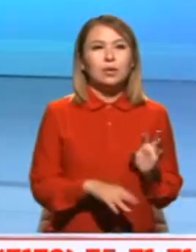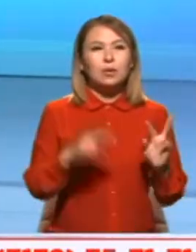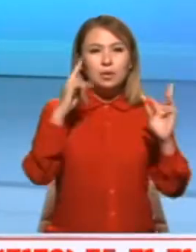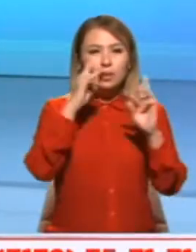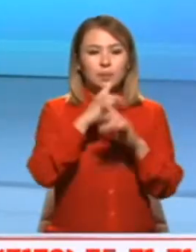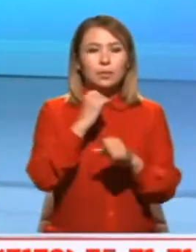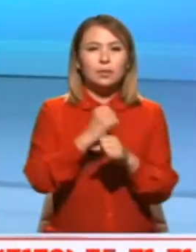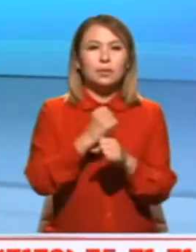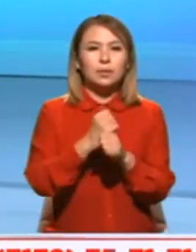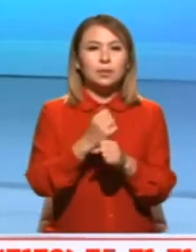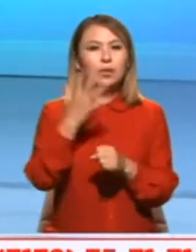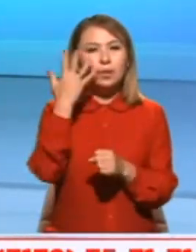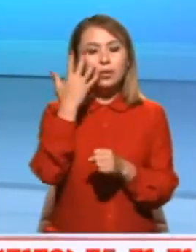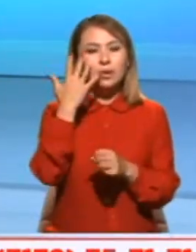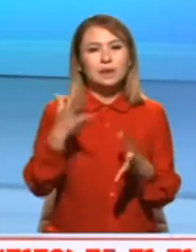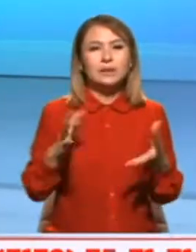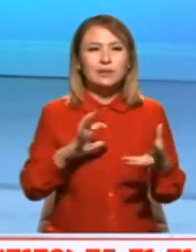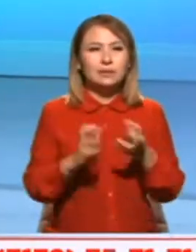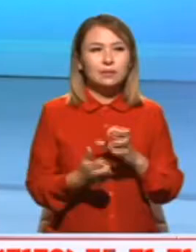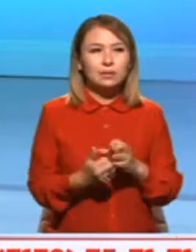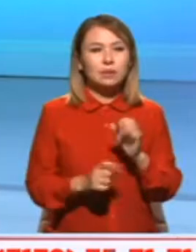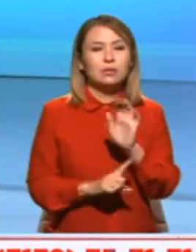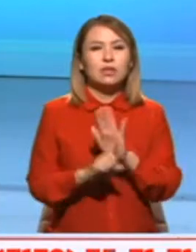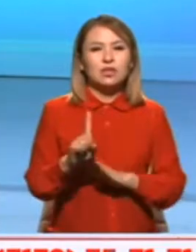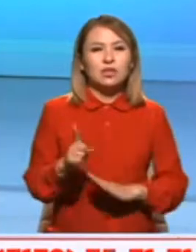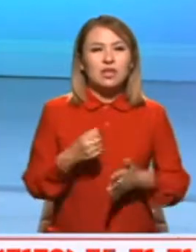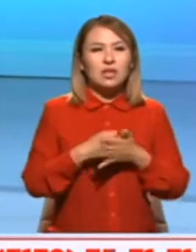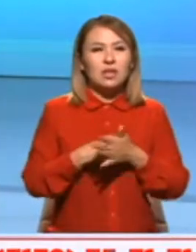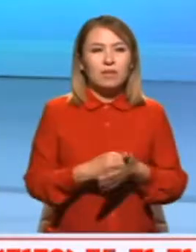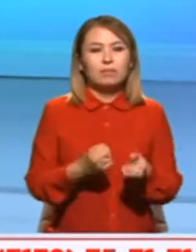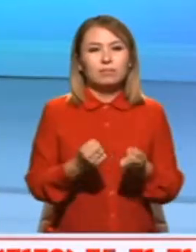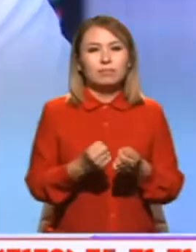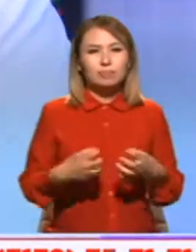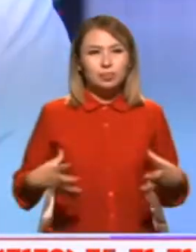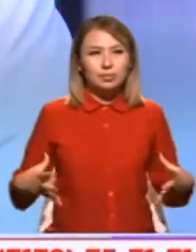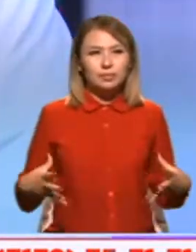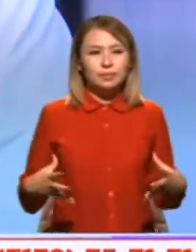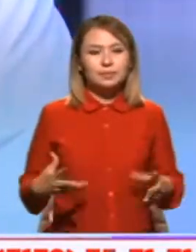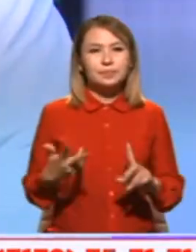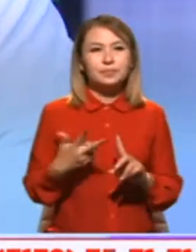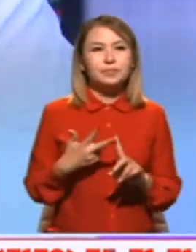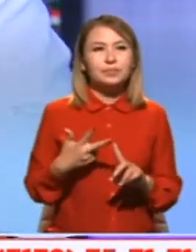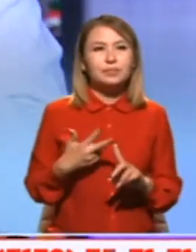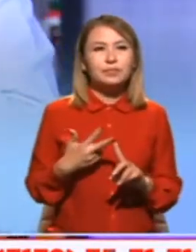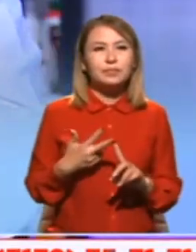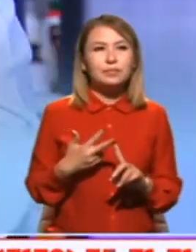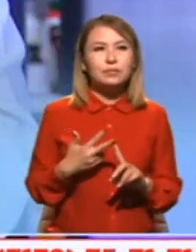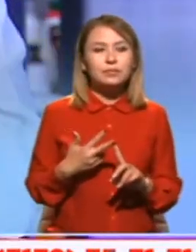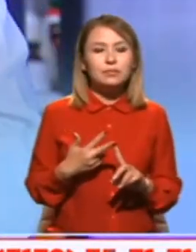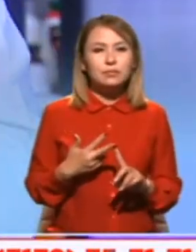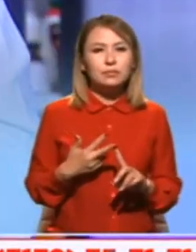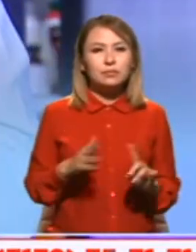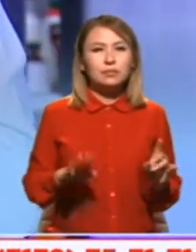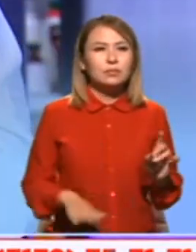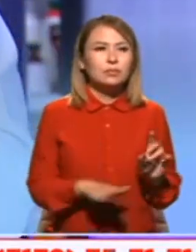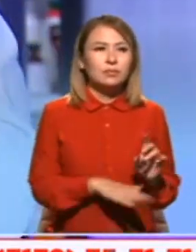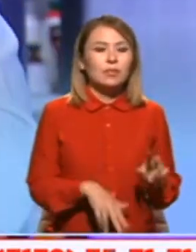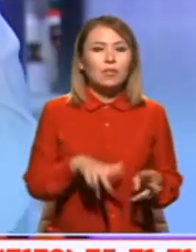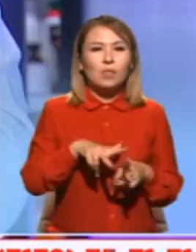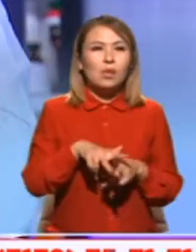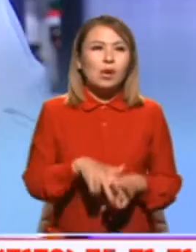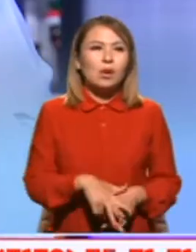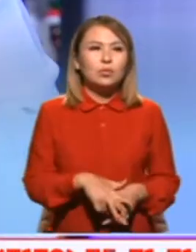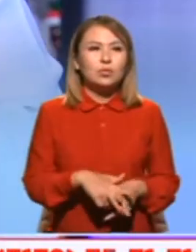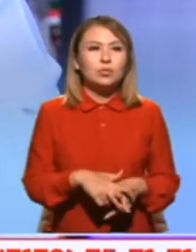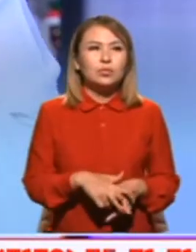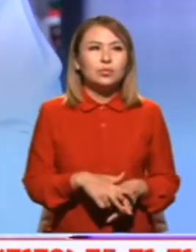емес. Қысылып кетіп жатқаннан кейін ол жерде қысым жоғары, тағы да ісік болады. Ал енді үшіншіден келетін болсақ, аяққа көп нагрузка түсіріп,